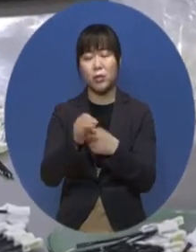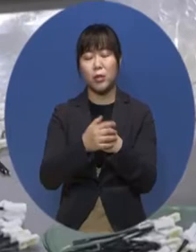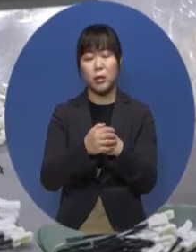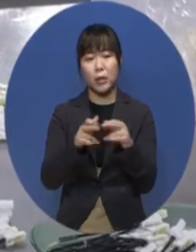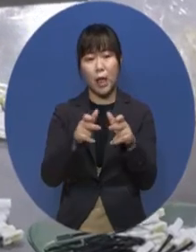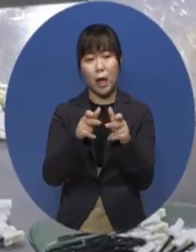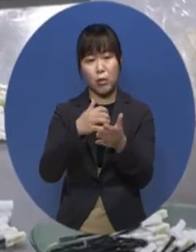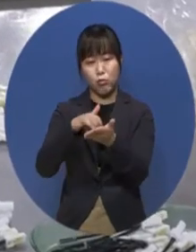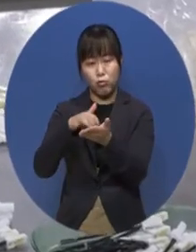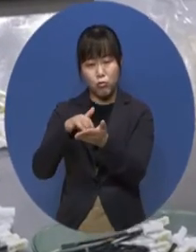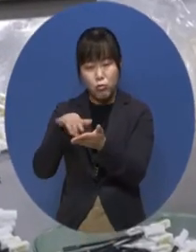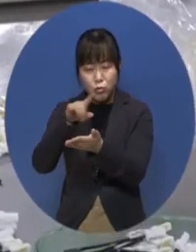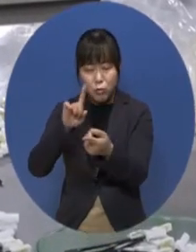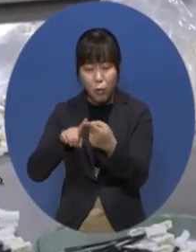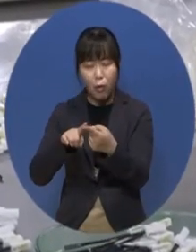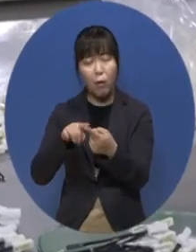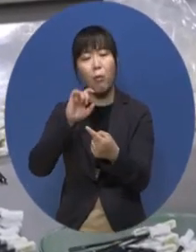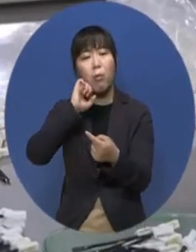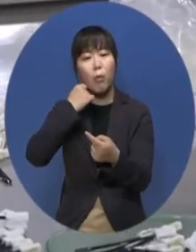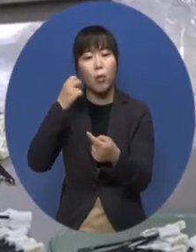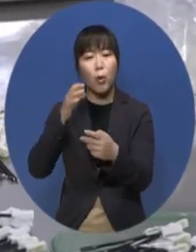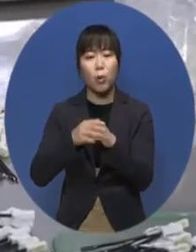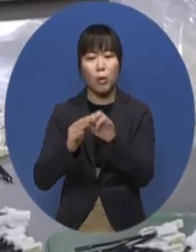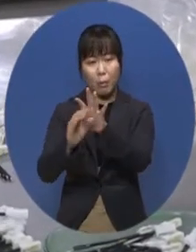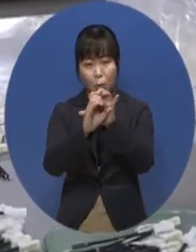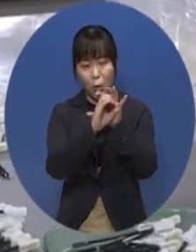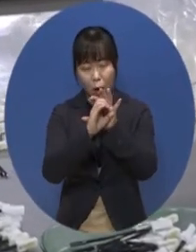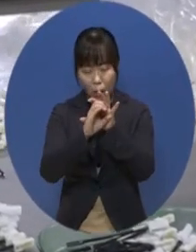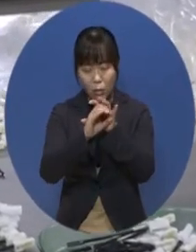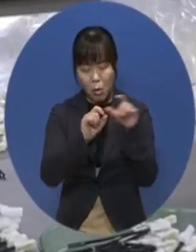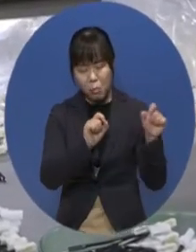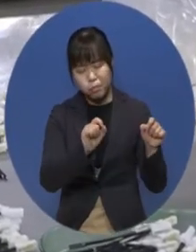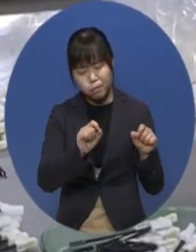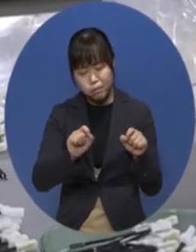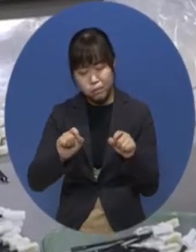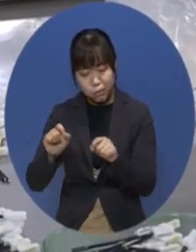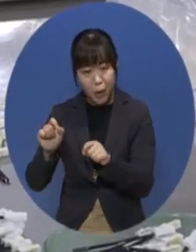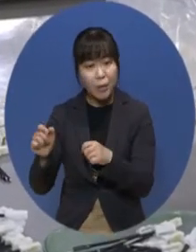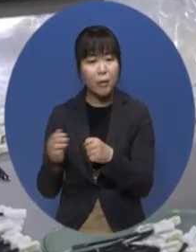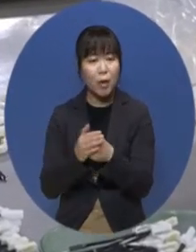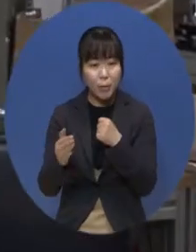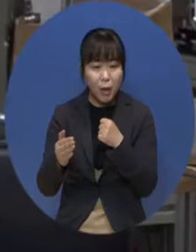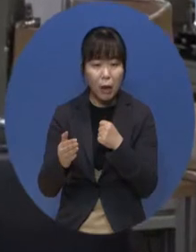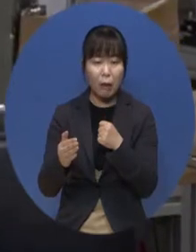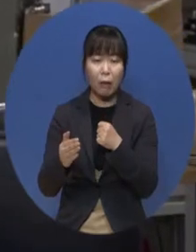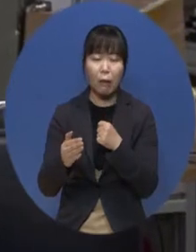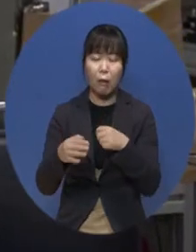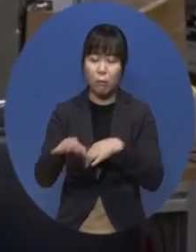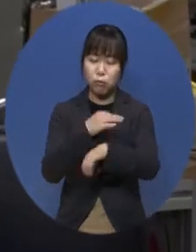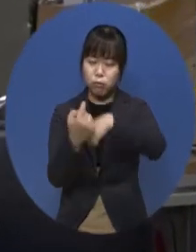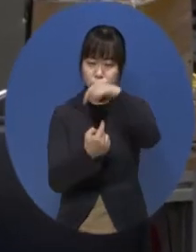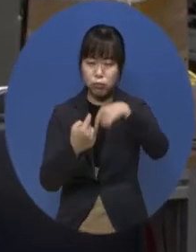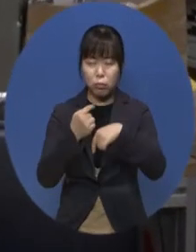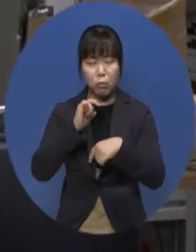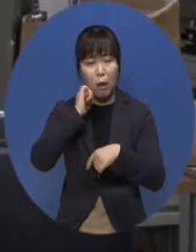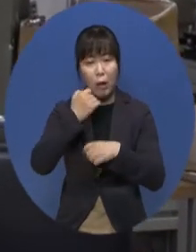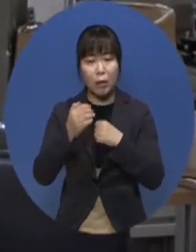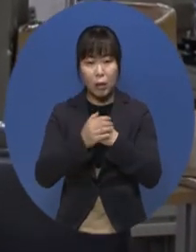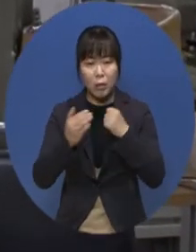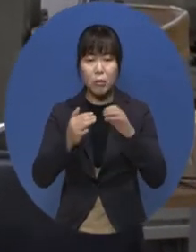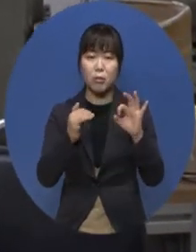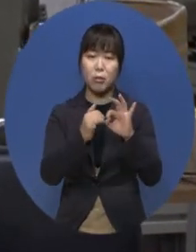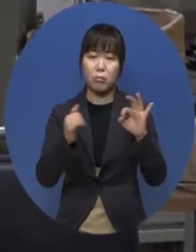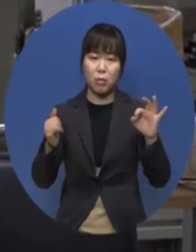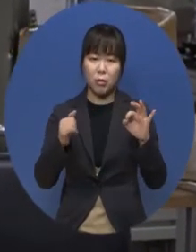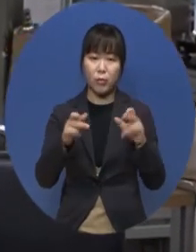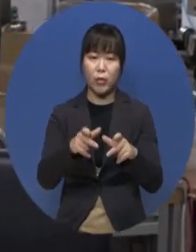수만큼 충당을 해주지 않고 있으며 특히 코로나19 장기 사태로 이중 경영난으로 10여 명의 장애인을